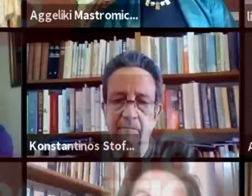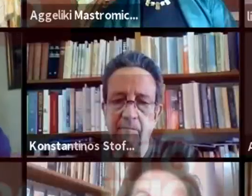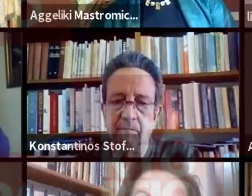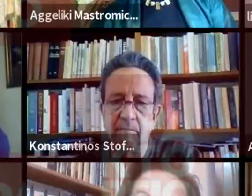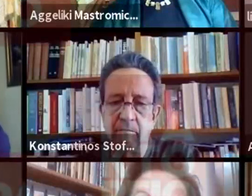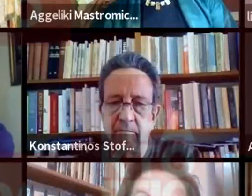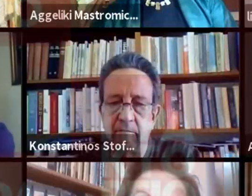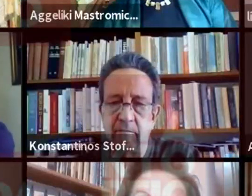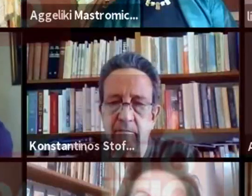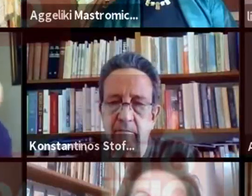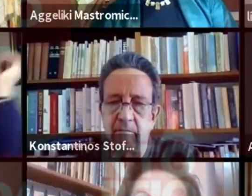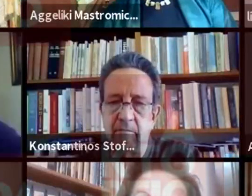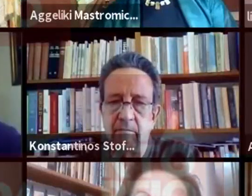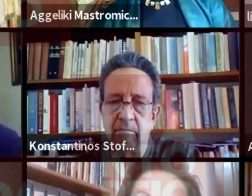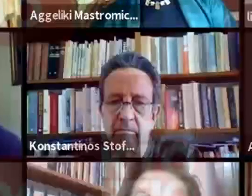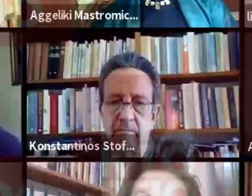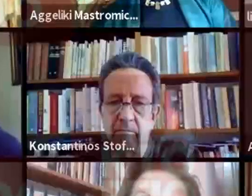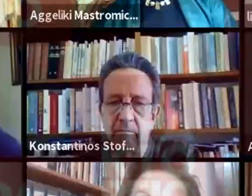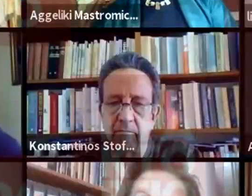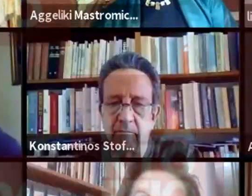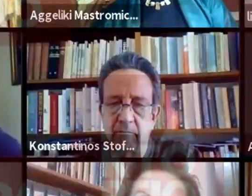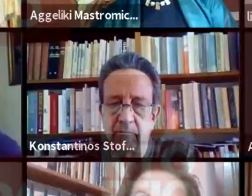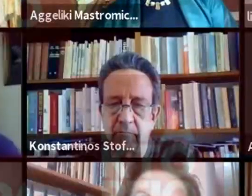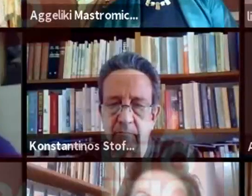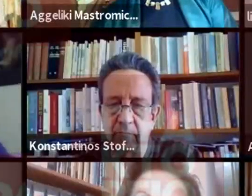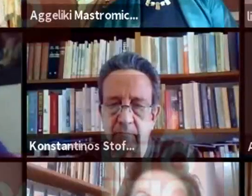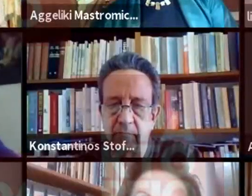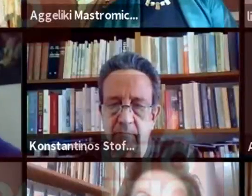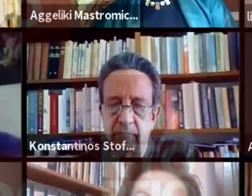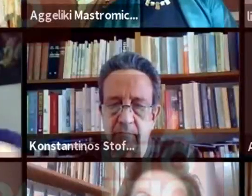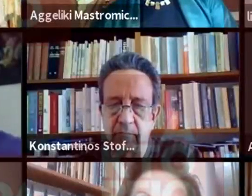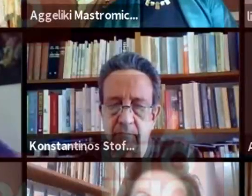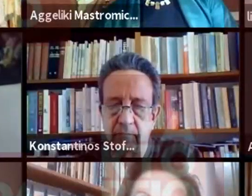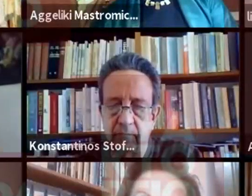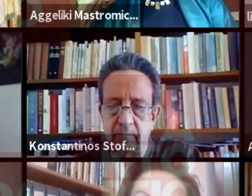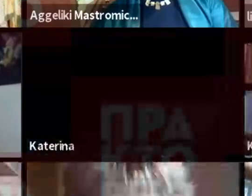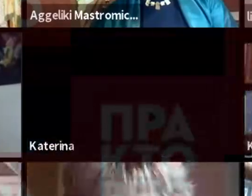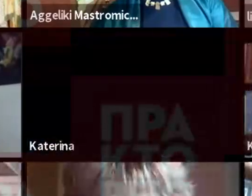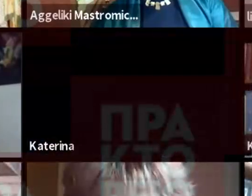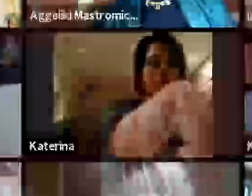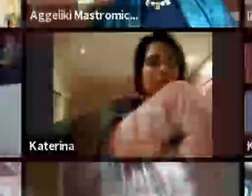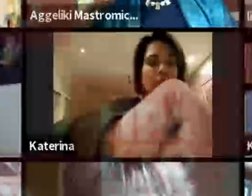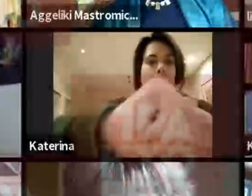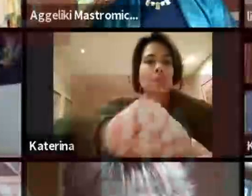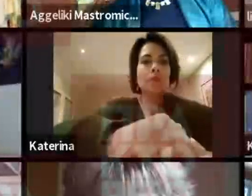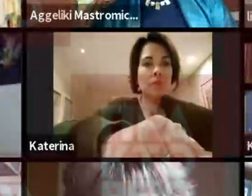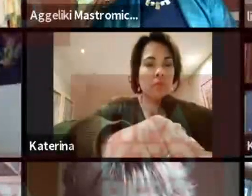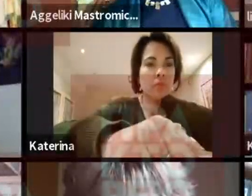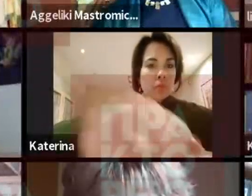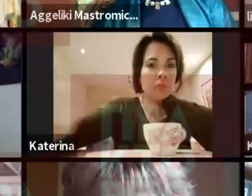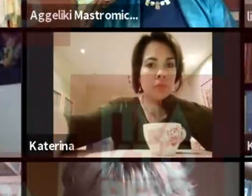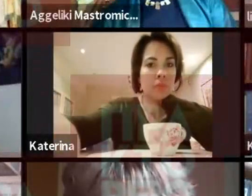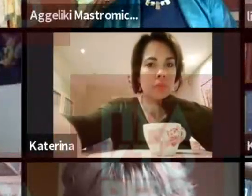τείνοντας έναν άνθρωπο της αυτοδιοίκησης, παράλληλα όμως έναν άνθρωπο ο οποίος έχει δώσει πάρα πολλά στο κομμάτι του πολιτισμού. Είναι η